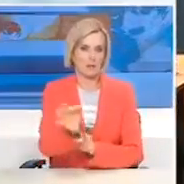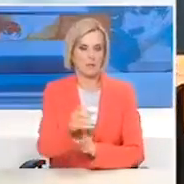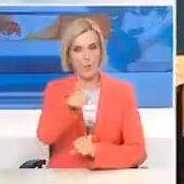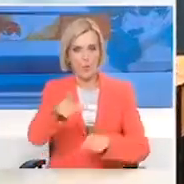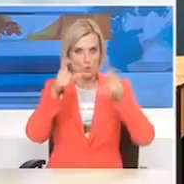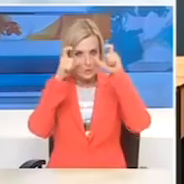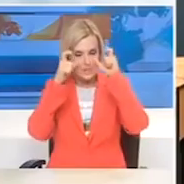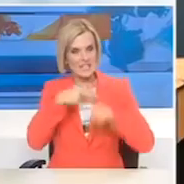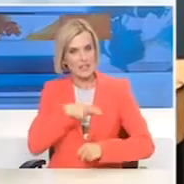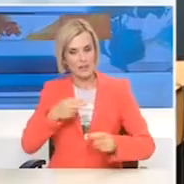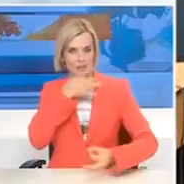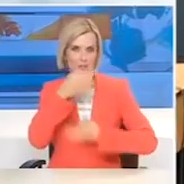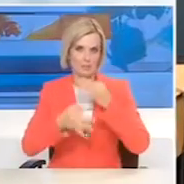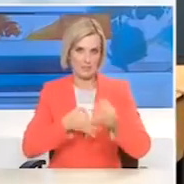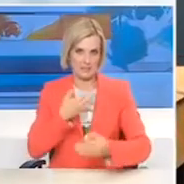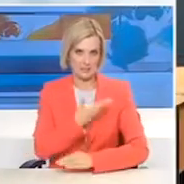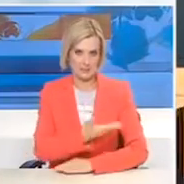ο οποίος έχει το λόγο.